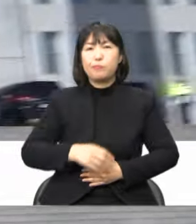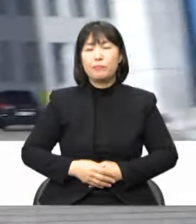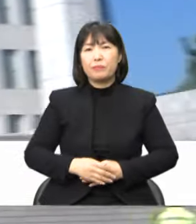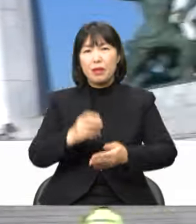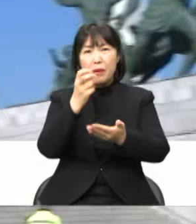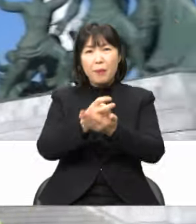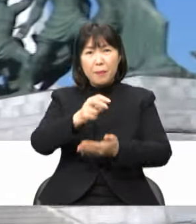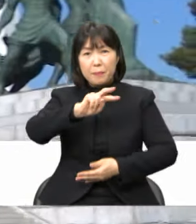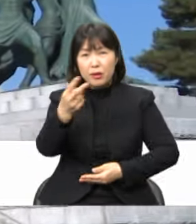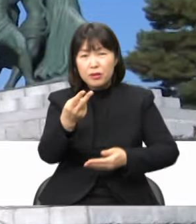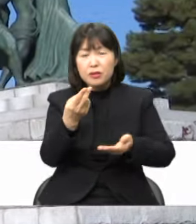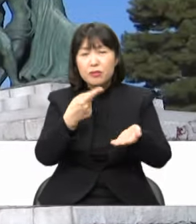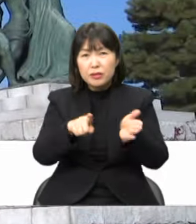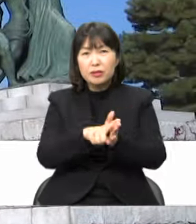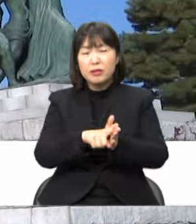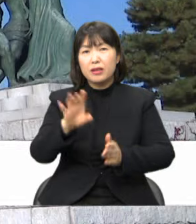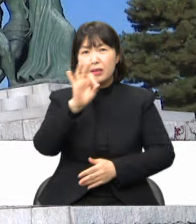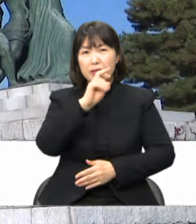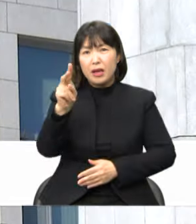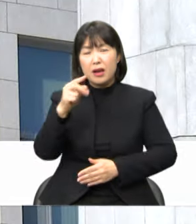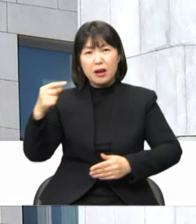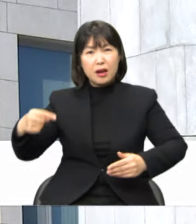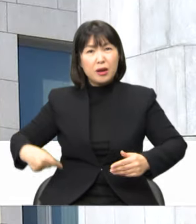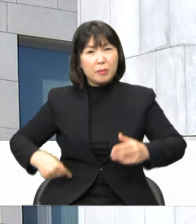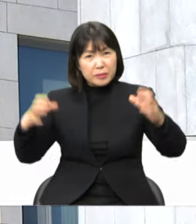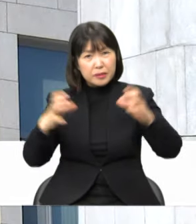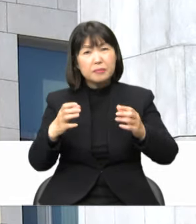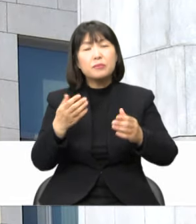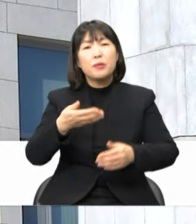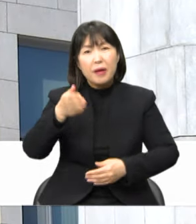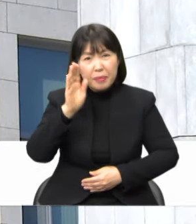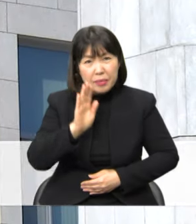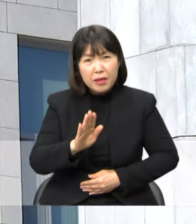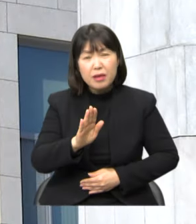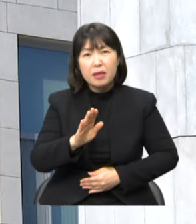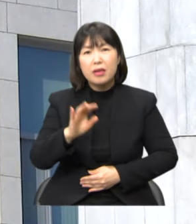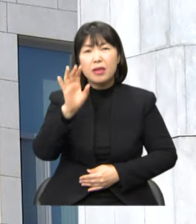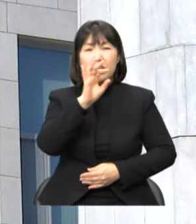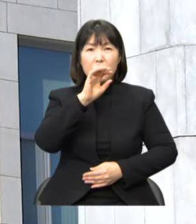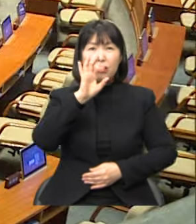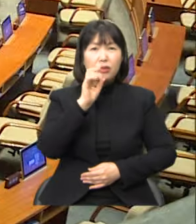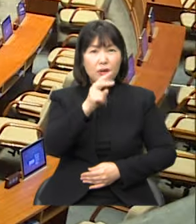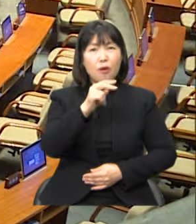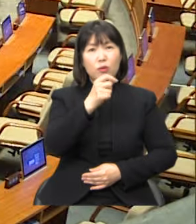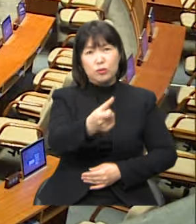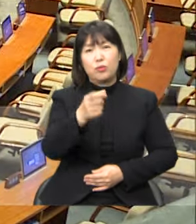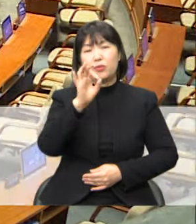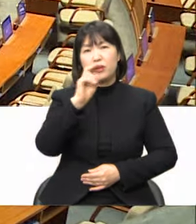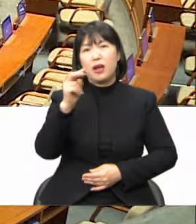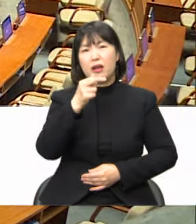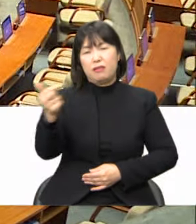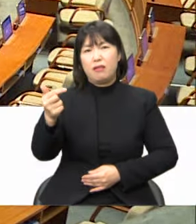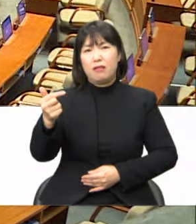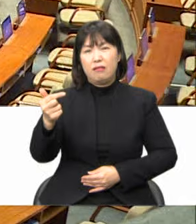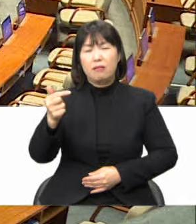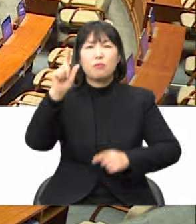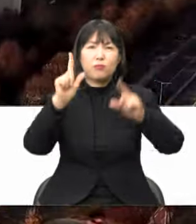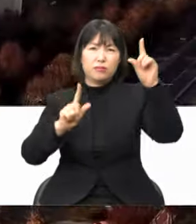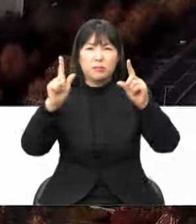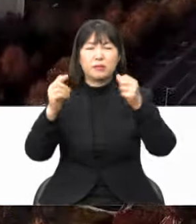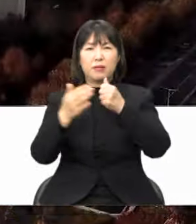협조가 필요한데 22대 국회는 여전히 여소야대 상황이기 때문입니다 년월에 발표했던 노드